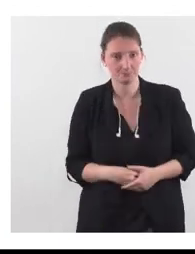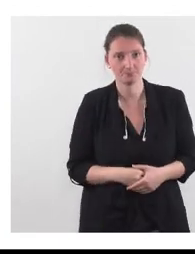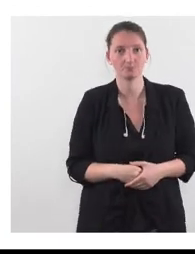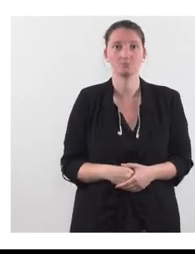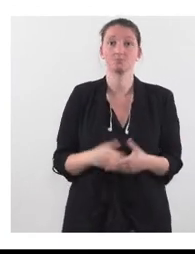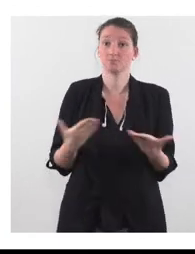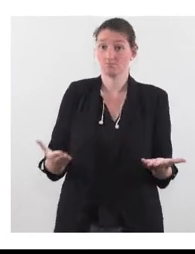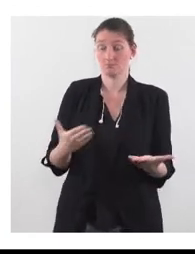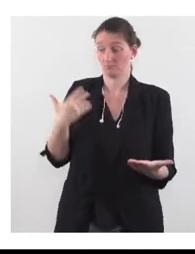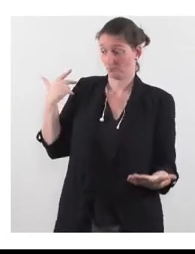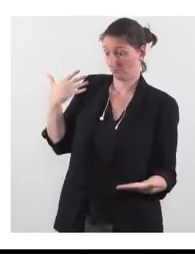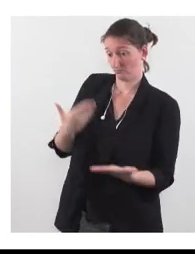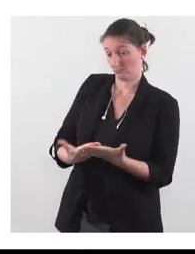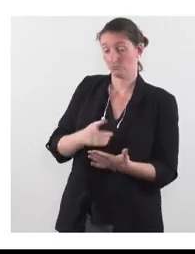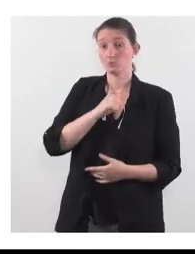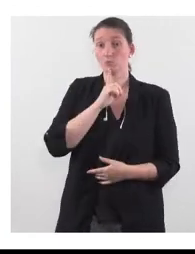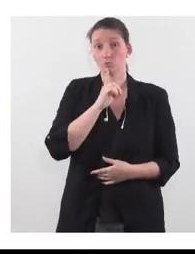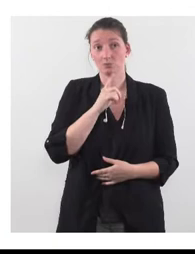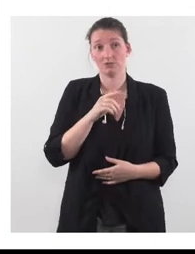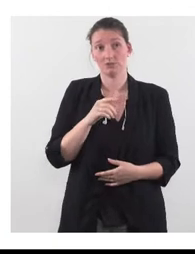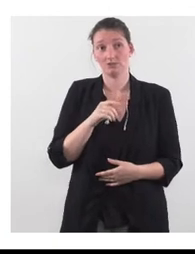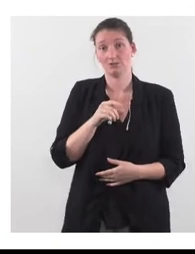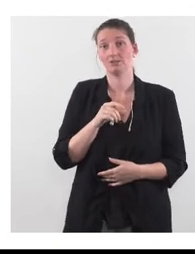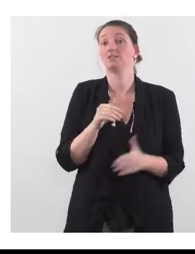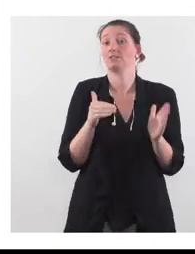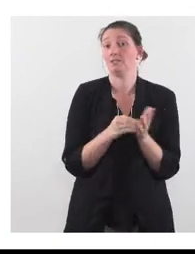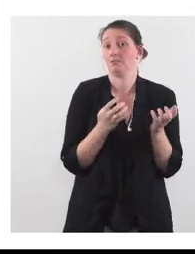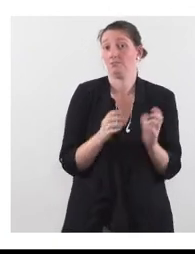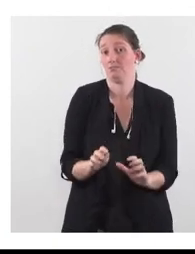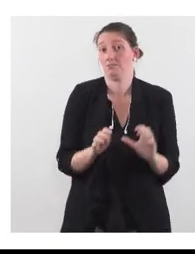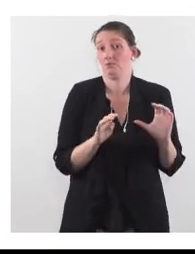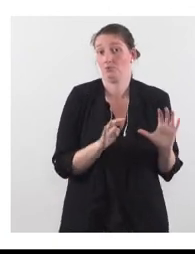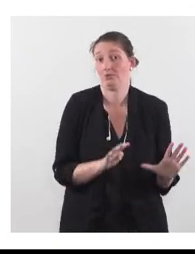Nous existons depuis, et ça c'est du belge, 1993, hein,